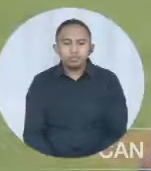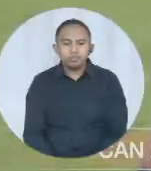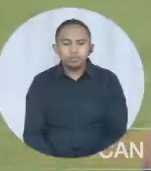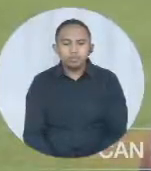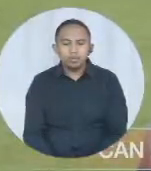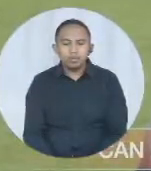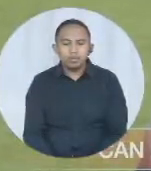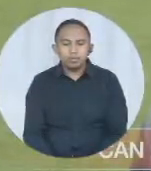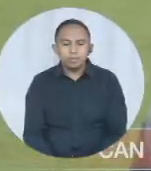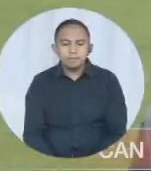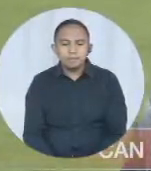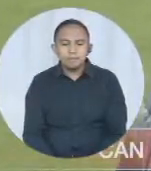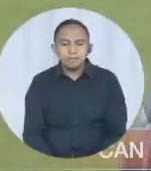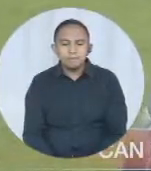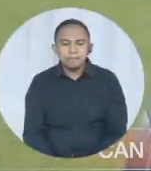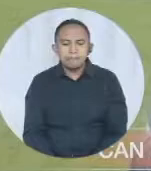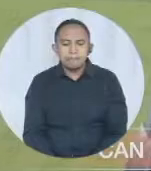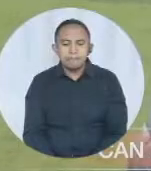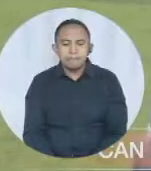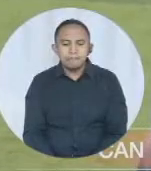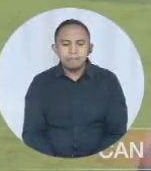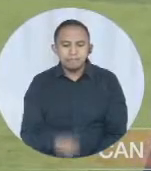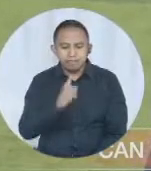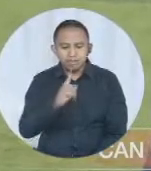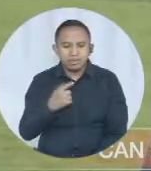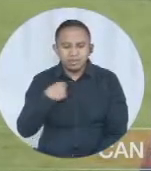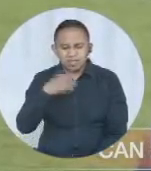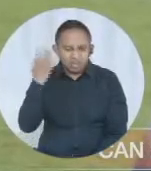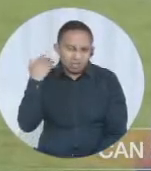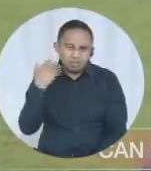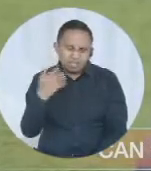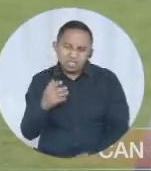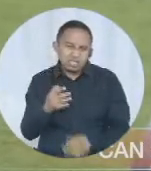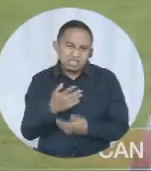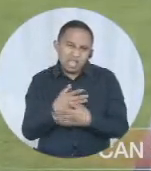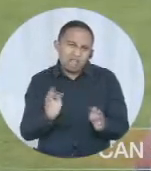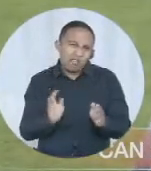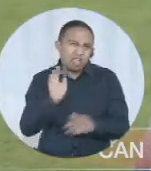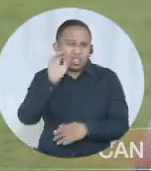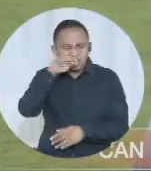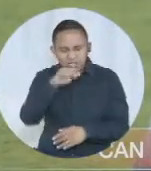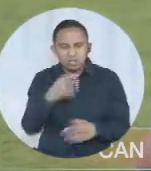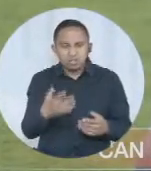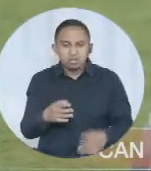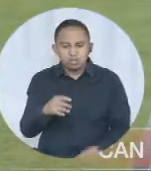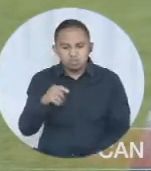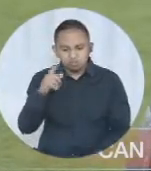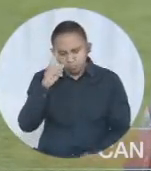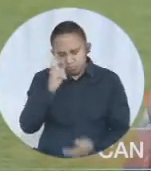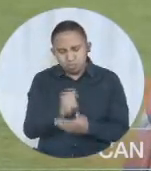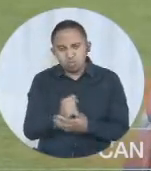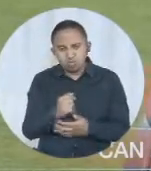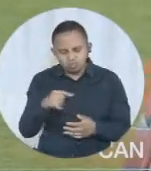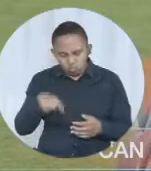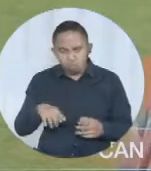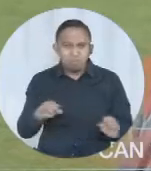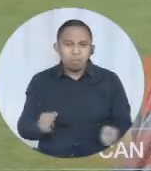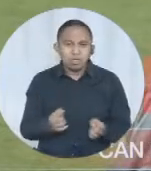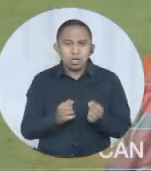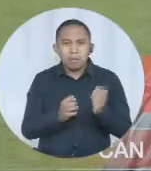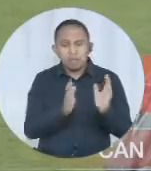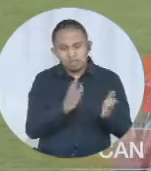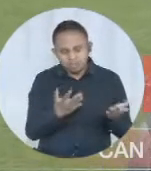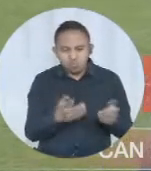fotoana izay tsy natafitantsika tao anatin'ny kanina dia mino aho fa hiezaka ny entraîneur, hiezaka koa izahay avy eo